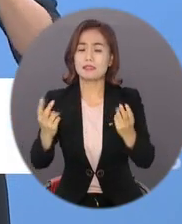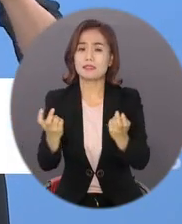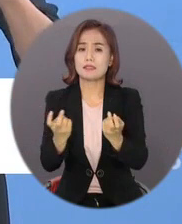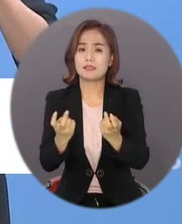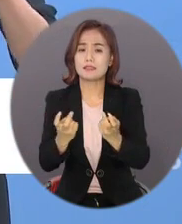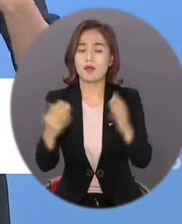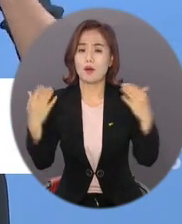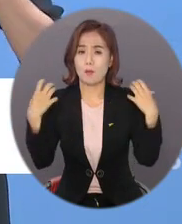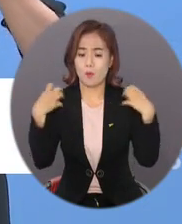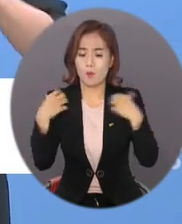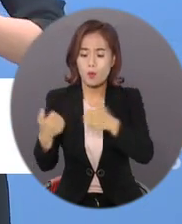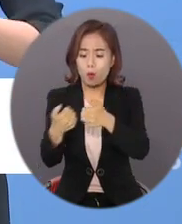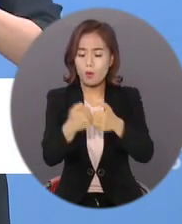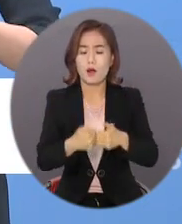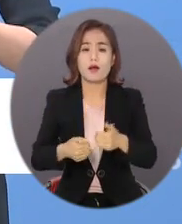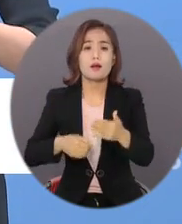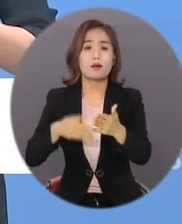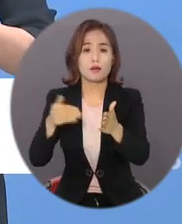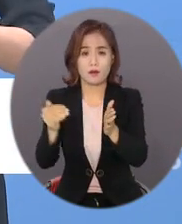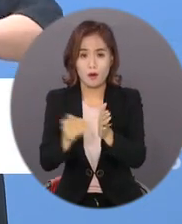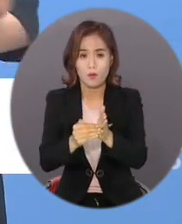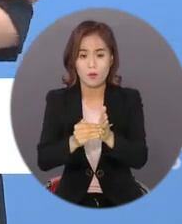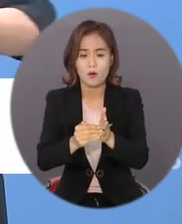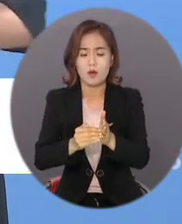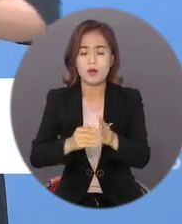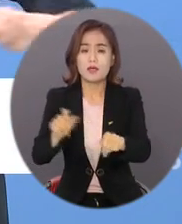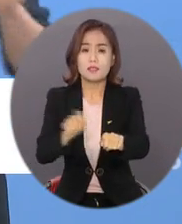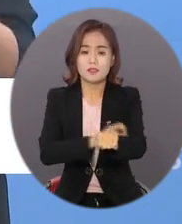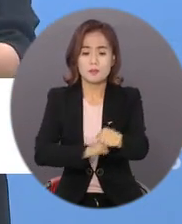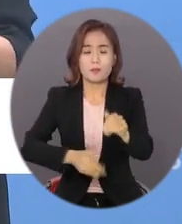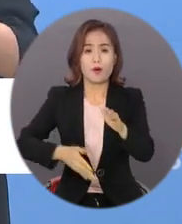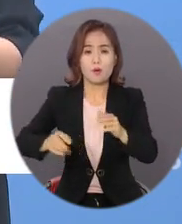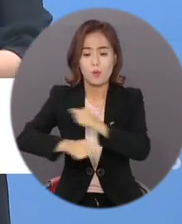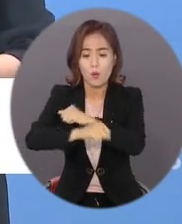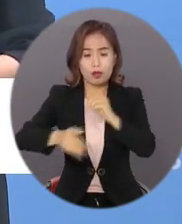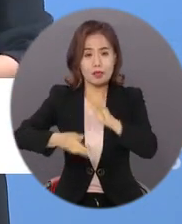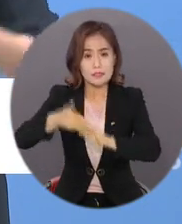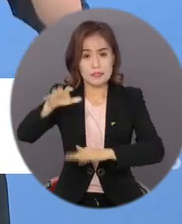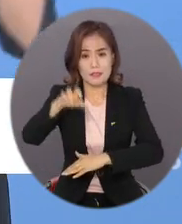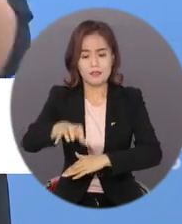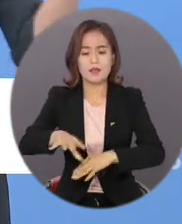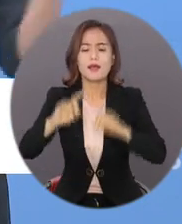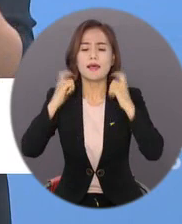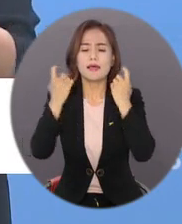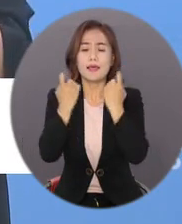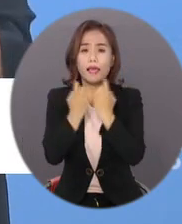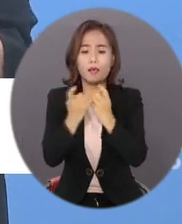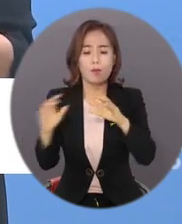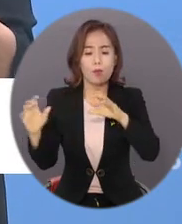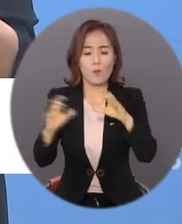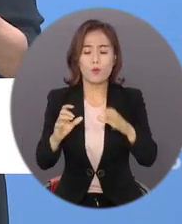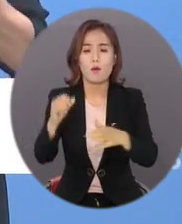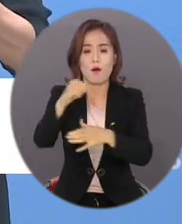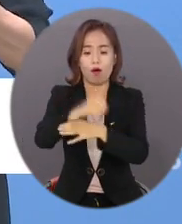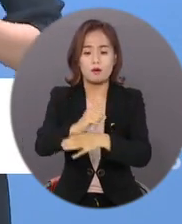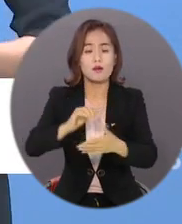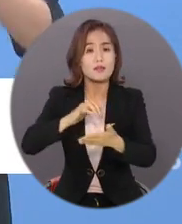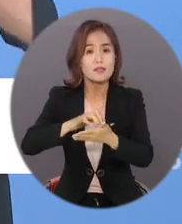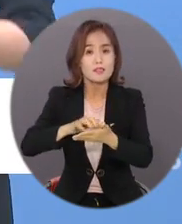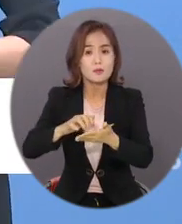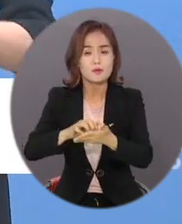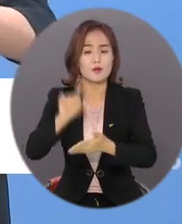중앙재난안전대책본부와 논의를 거쳐 특광역시에서는 처음으로 사적 모임 허용 인원을 내일